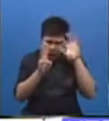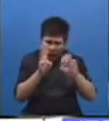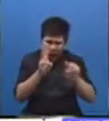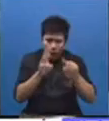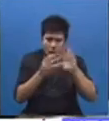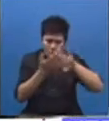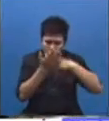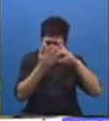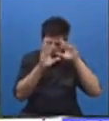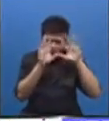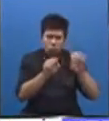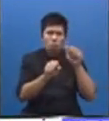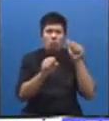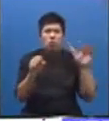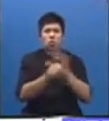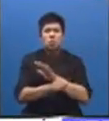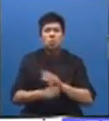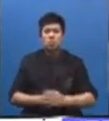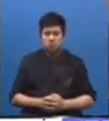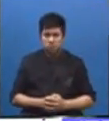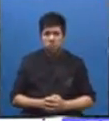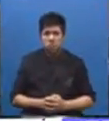การจับกุมได้ทั้งขบวนการ